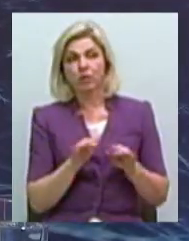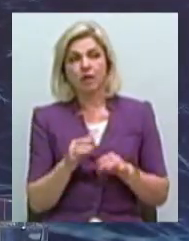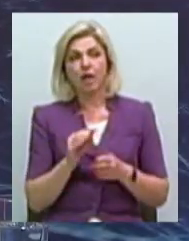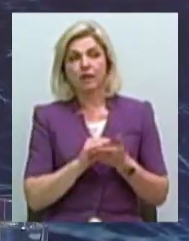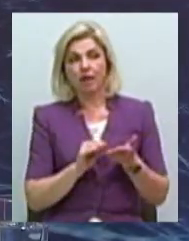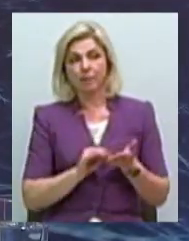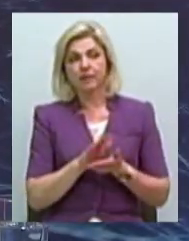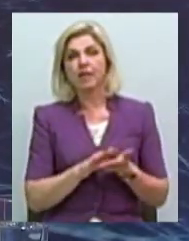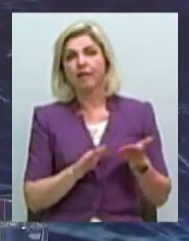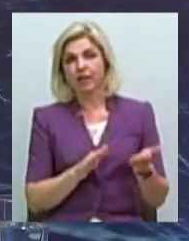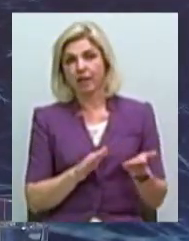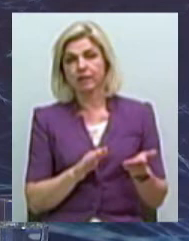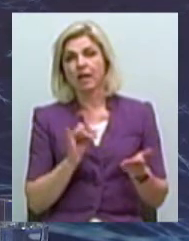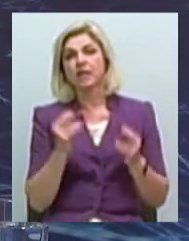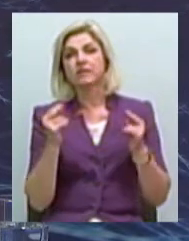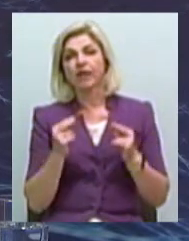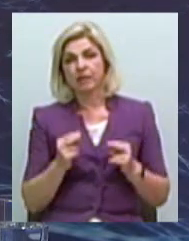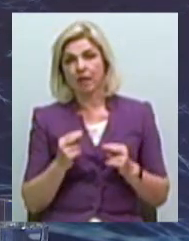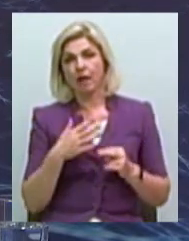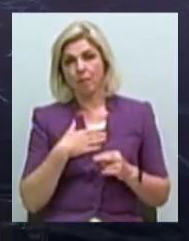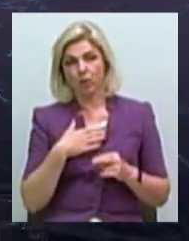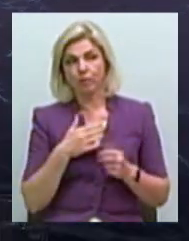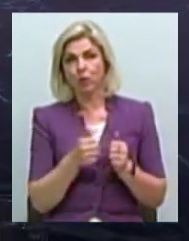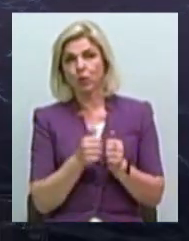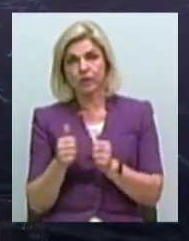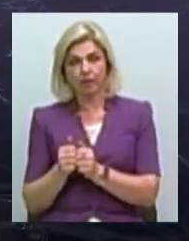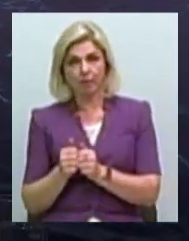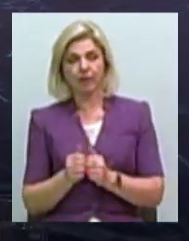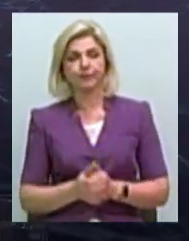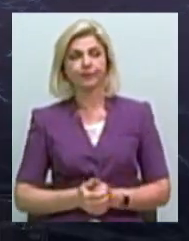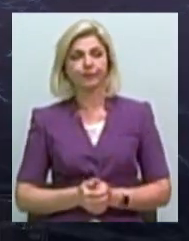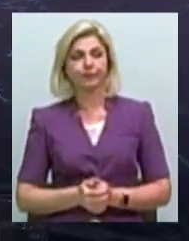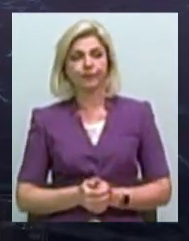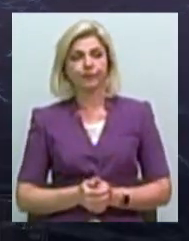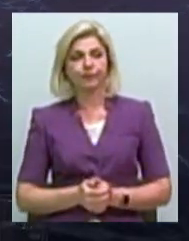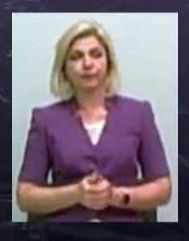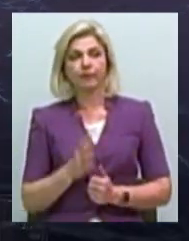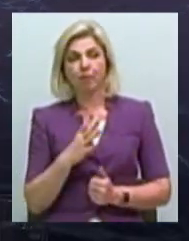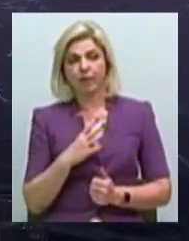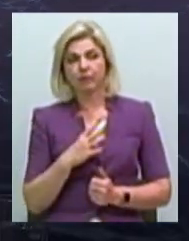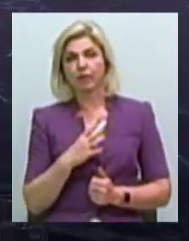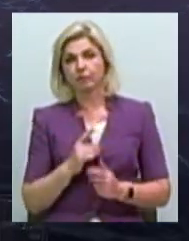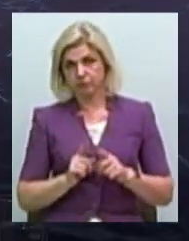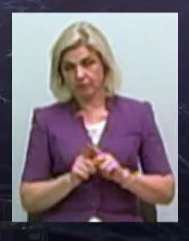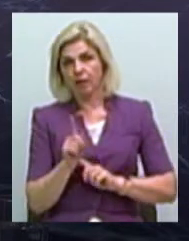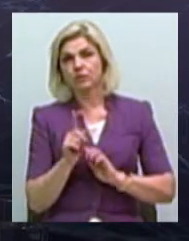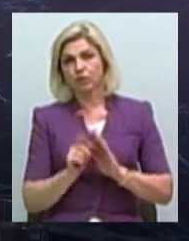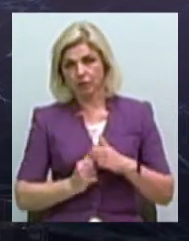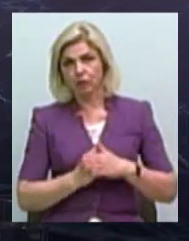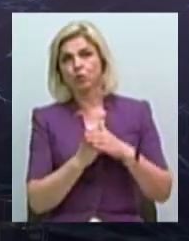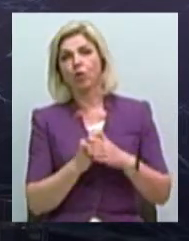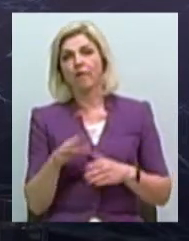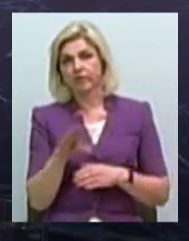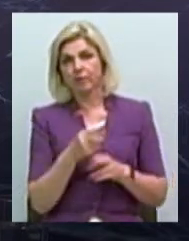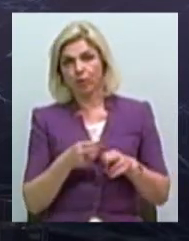написання заявлення свідчителями, моїми сусідами, був дан толчок цьому всьому дію,